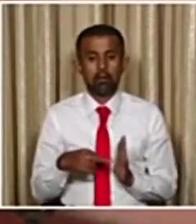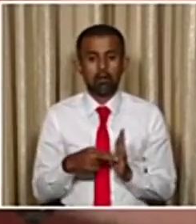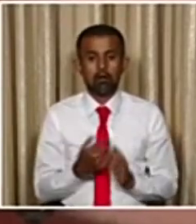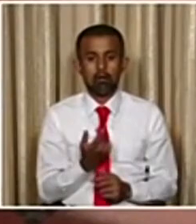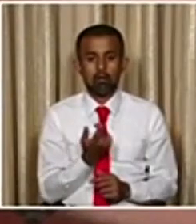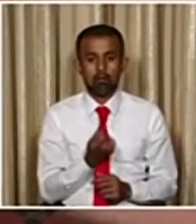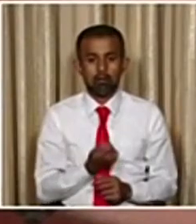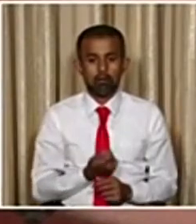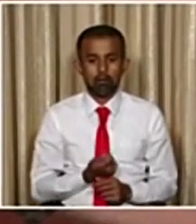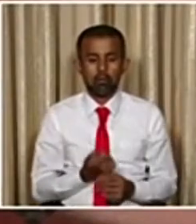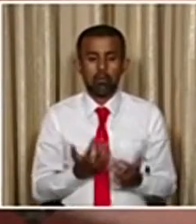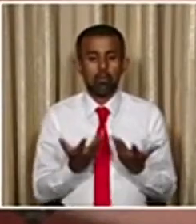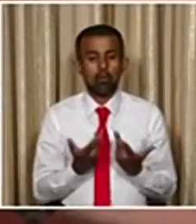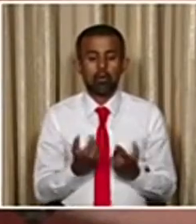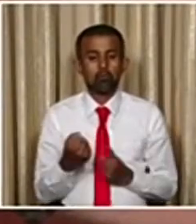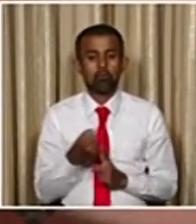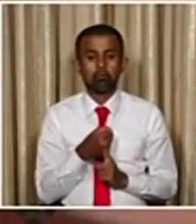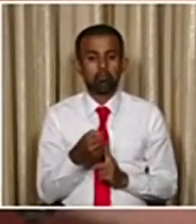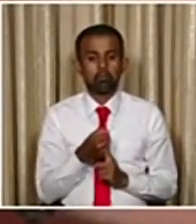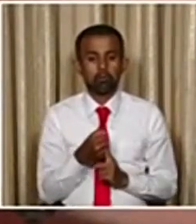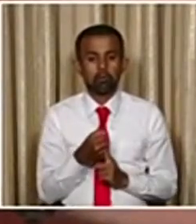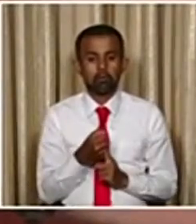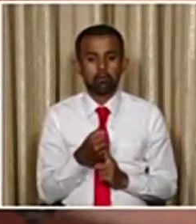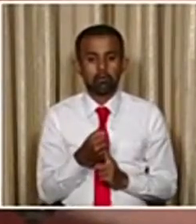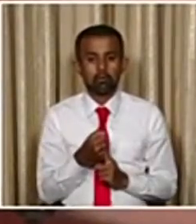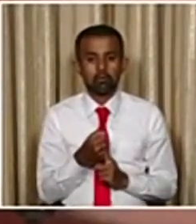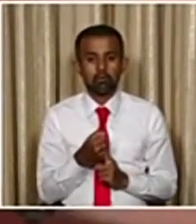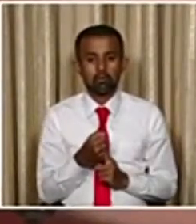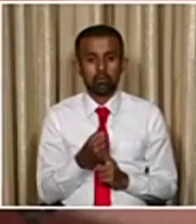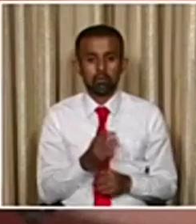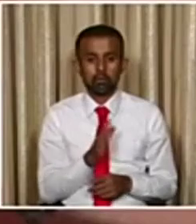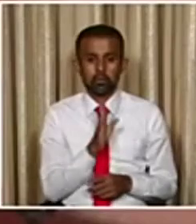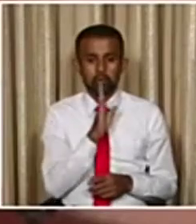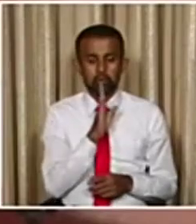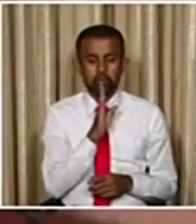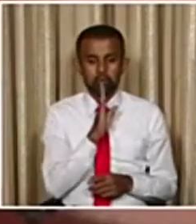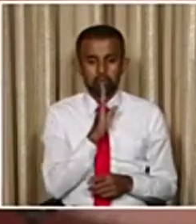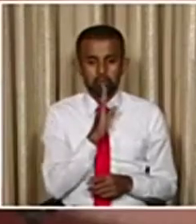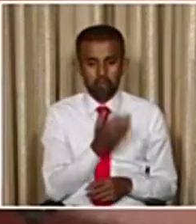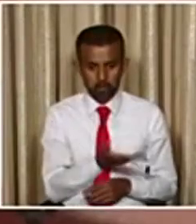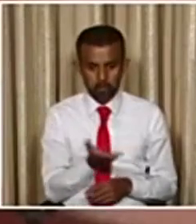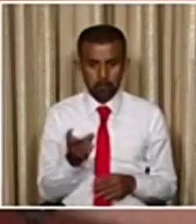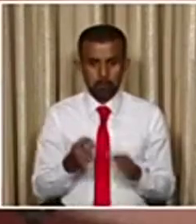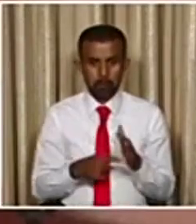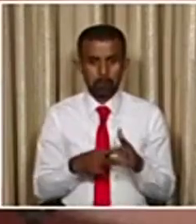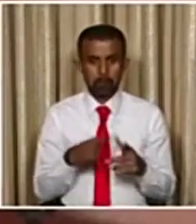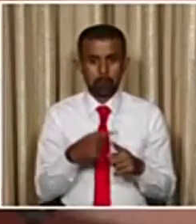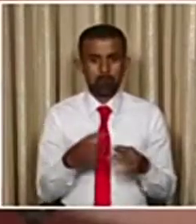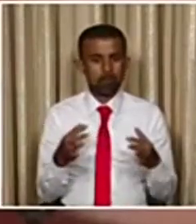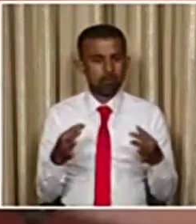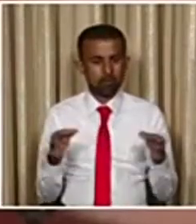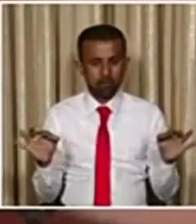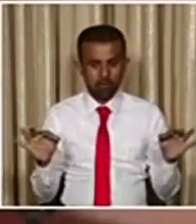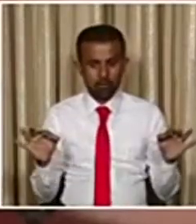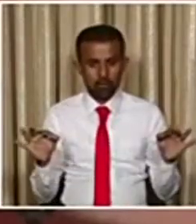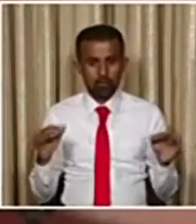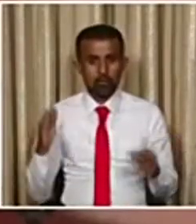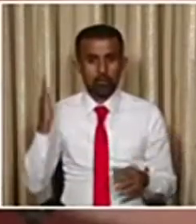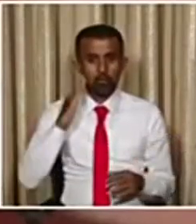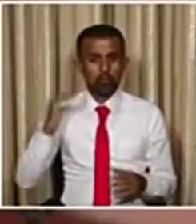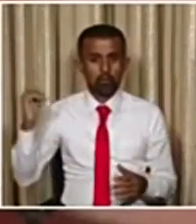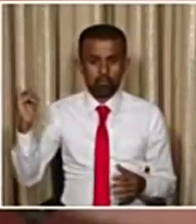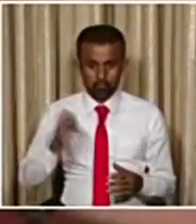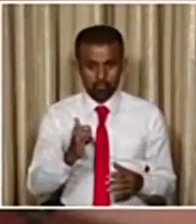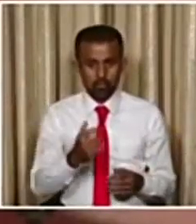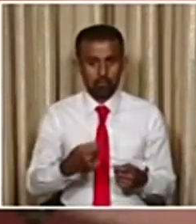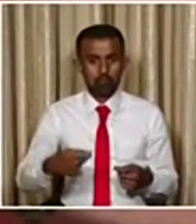ආර්ථිකයට කොයිතරම් බලපෑමක්. ඒ කියන්නේ සාමාන්‍ය මේ තීරුබදු රහිත දැන් විදේශවල ඉඳලා එනායට